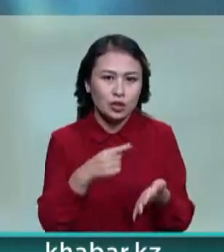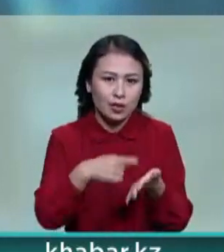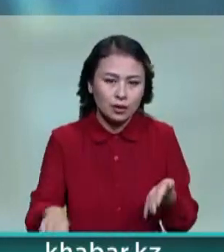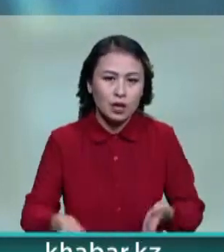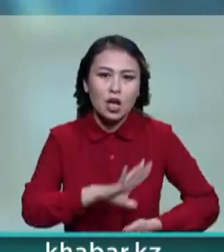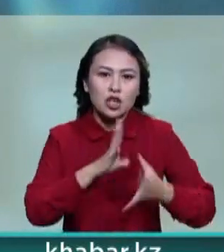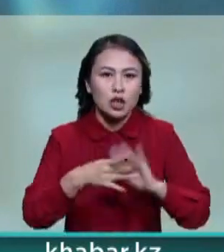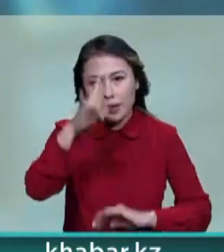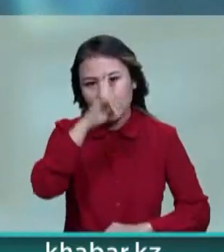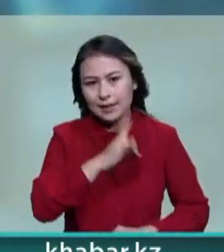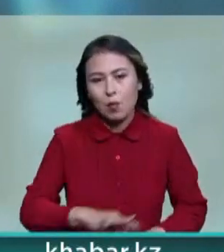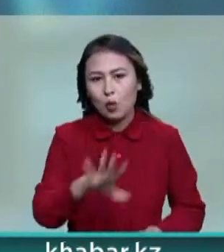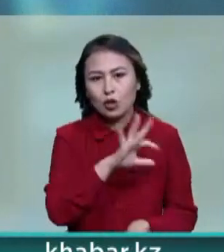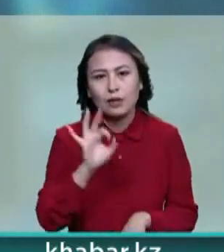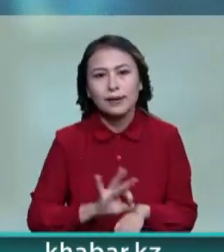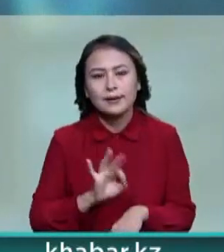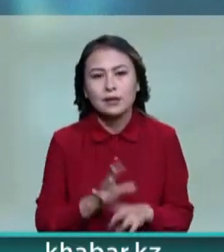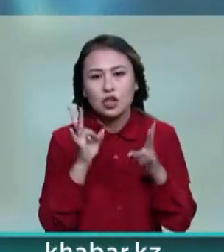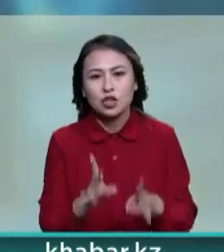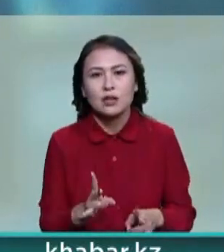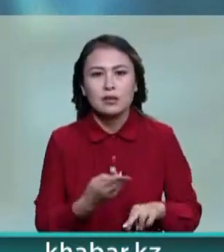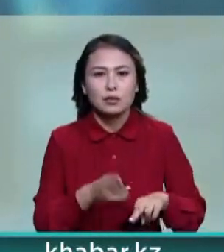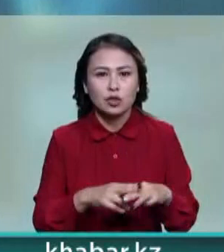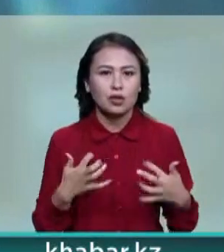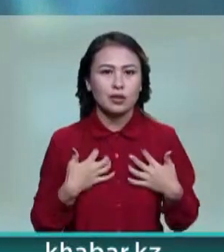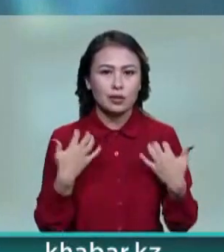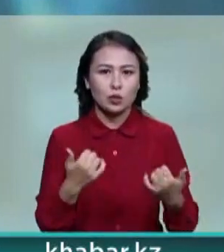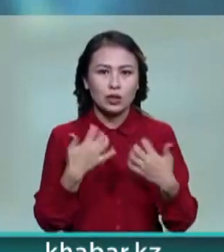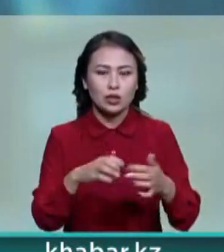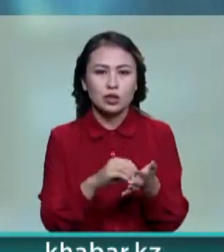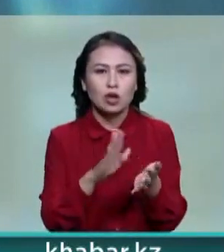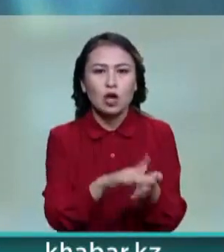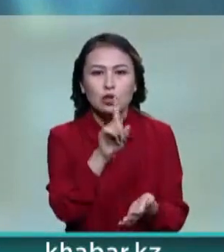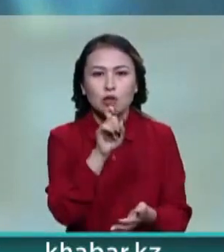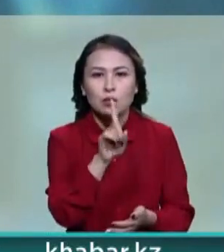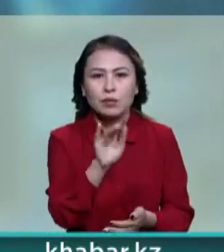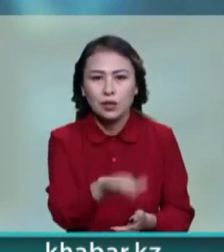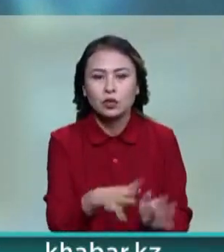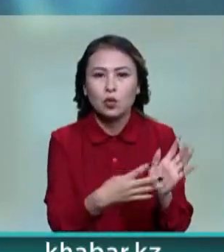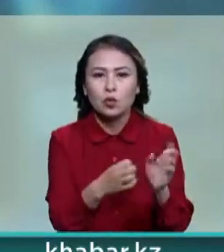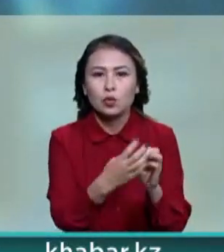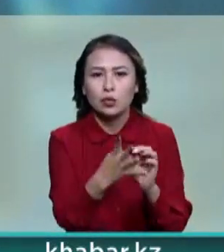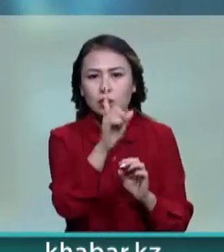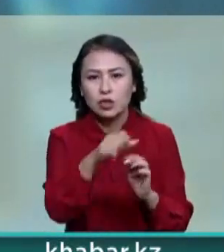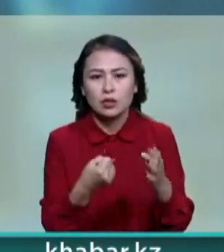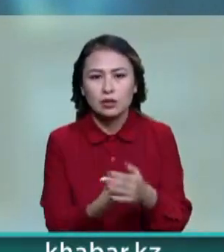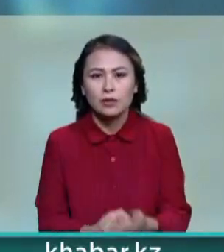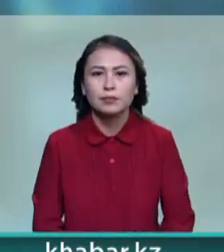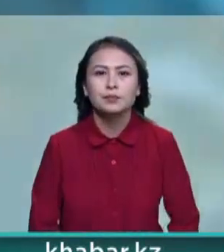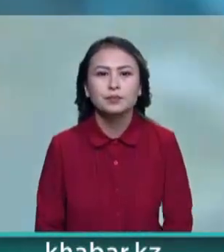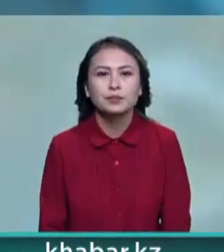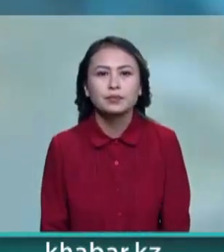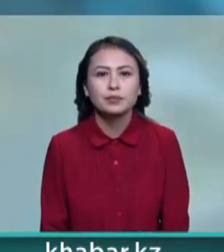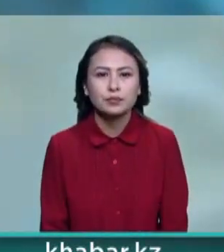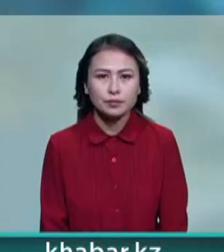үйлеріне шығарылған. Жалпы Қазақстан бойынша қатерлі індеттен жазылып шыққандар көрсеткіші 101914-ке жетті.